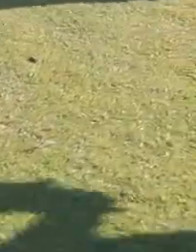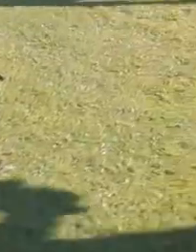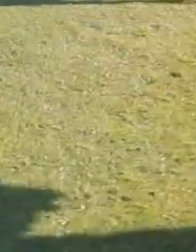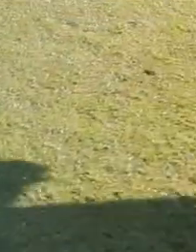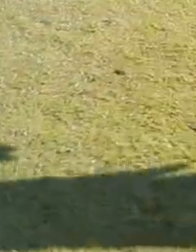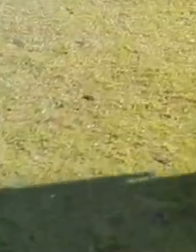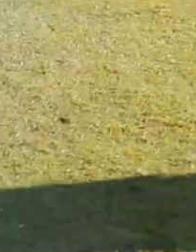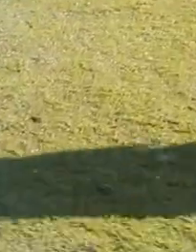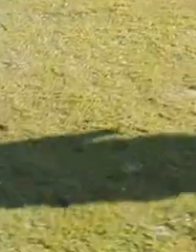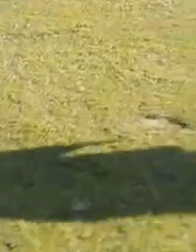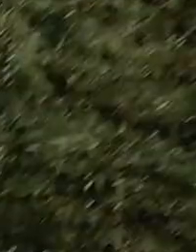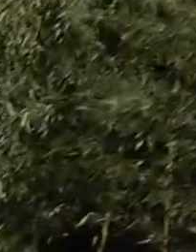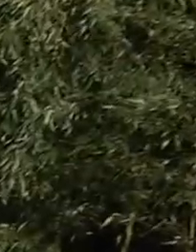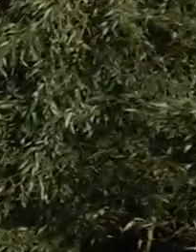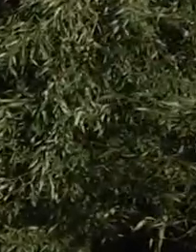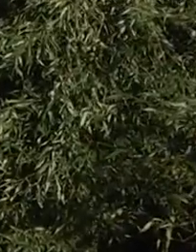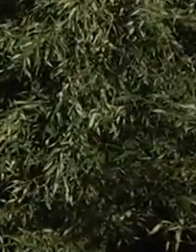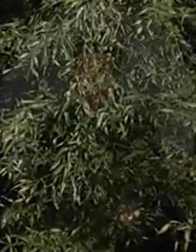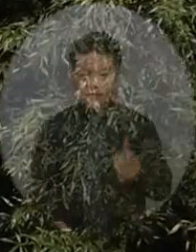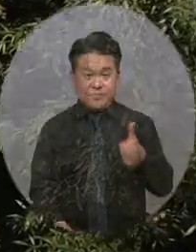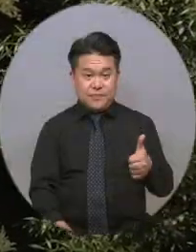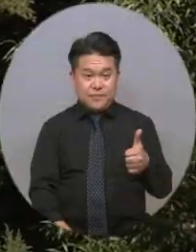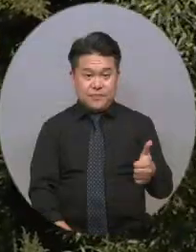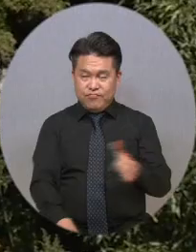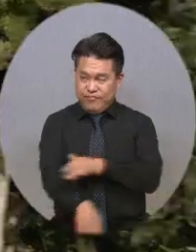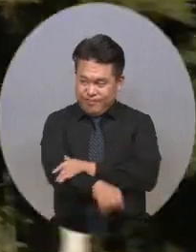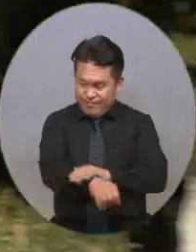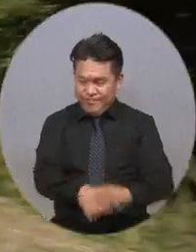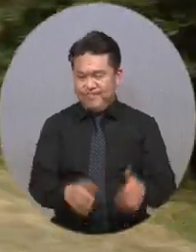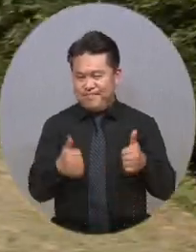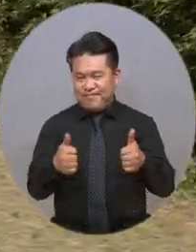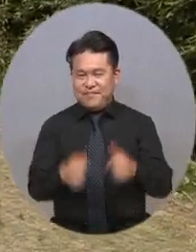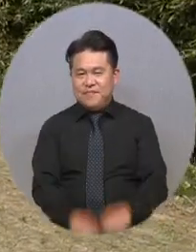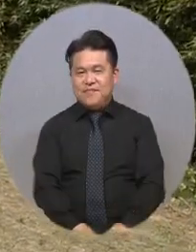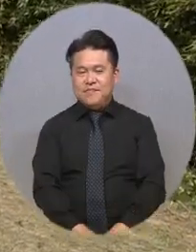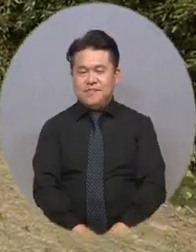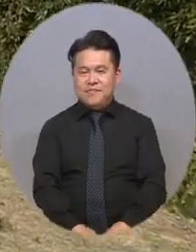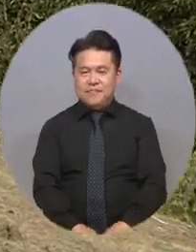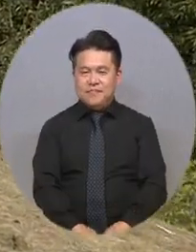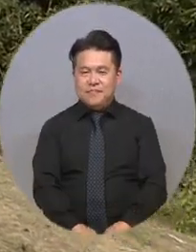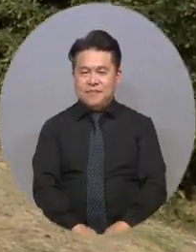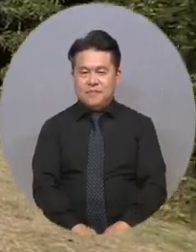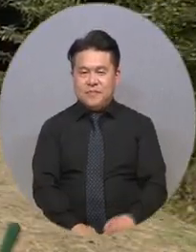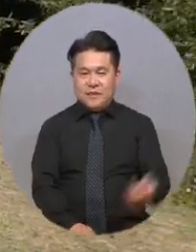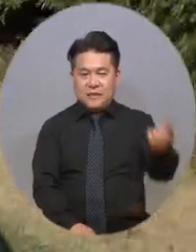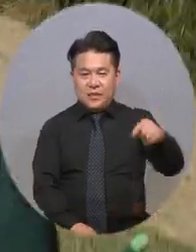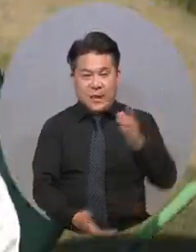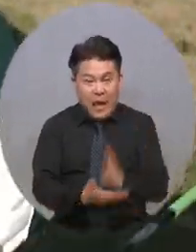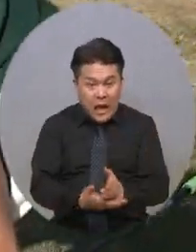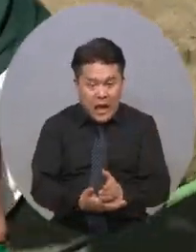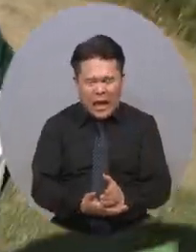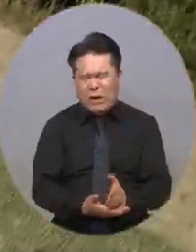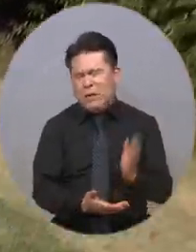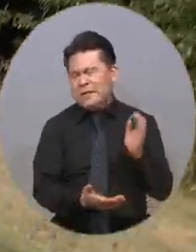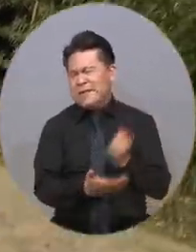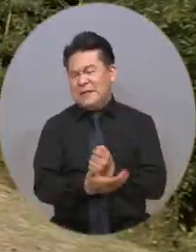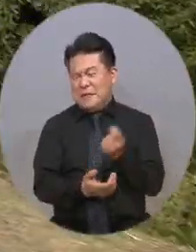이렇게 울리네. 와. 나이스. 나이스. 와. 내려오면 안 되는데? 내려왔네.